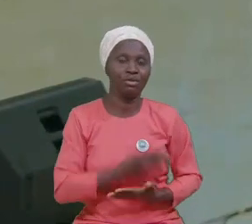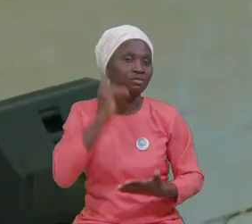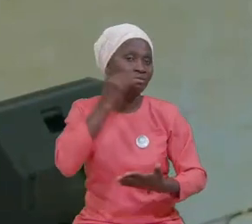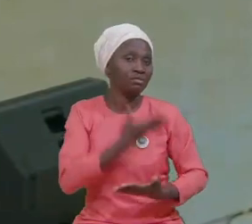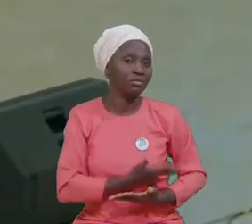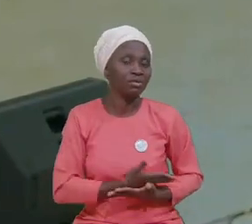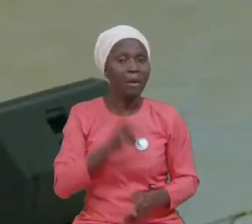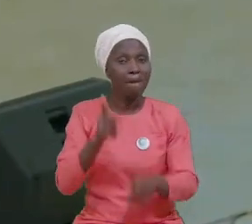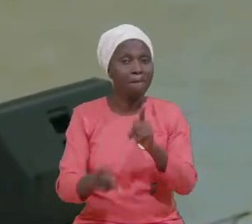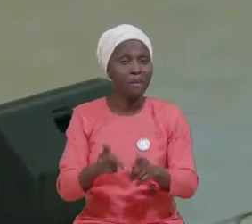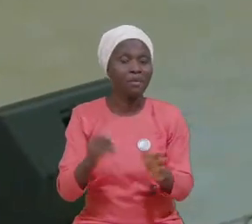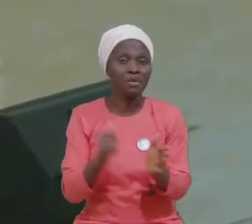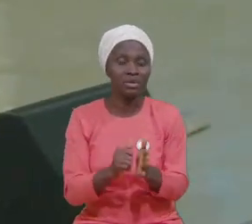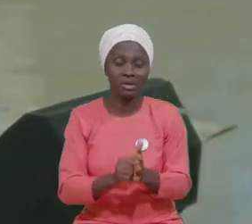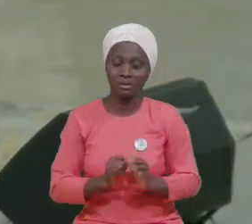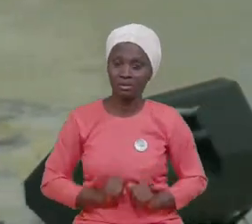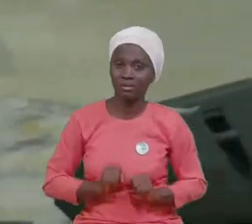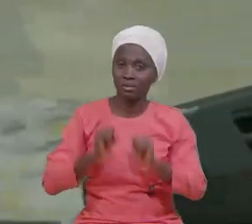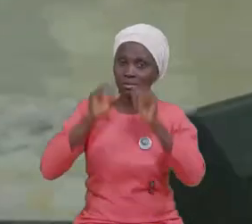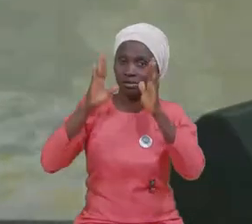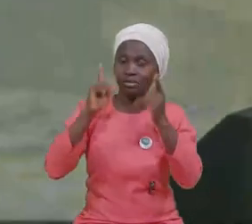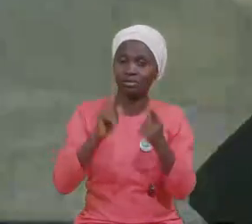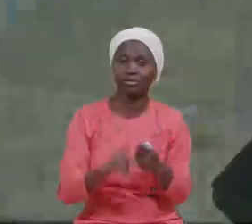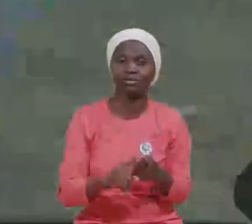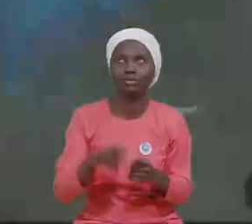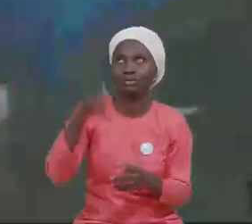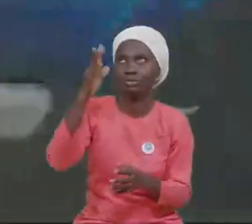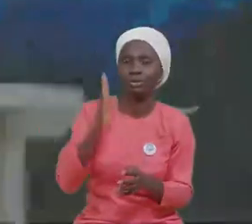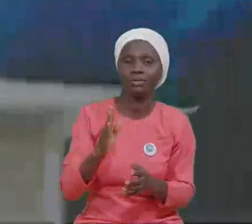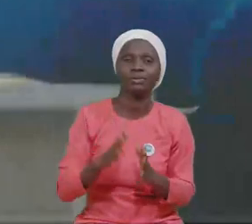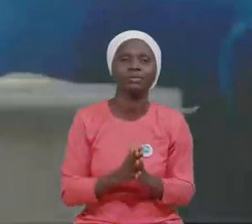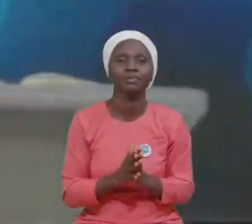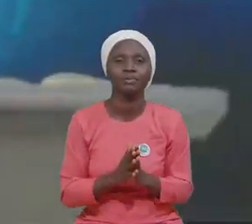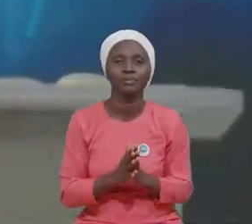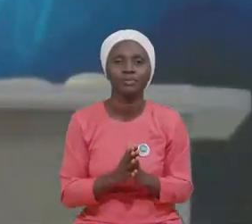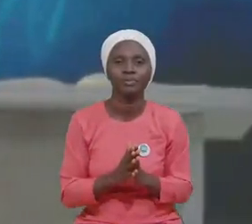de Dieu qui sont soumis à Dieu.